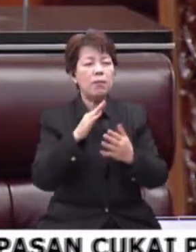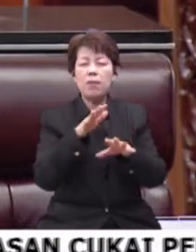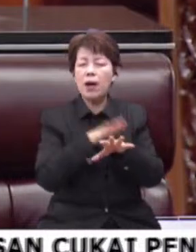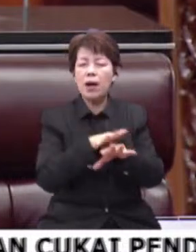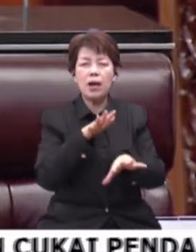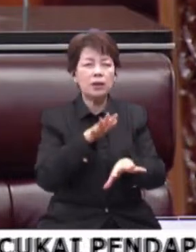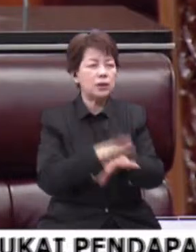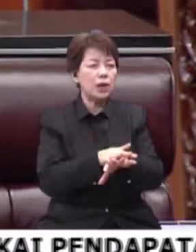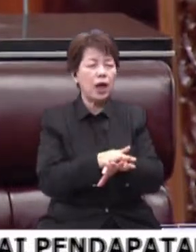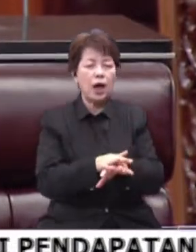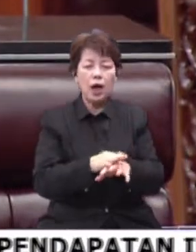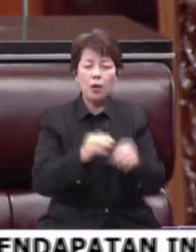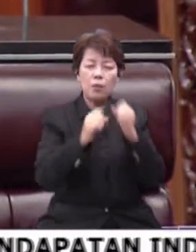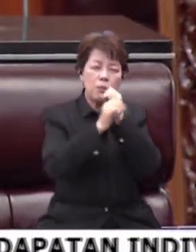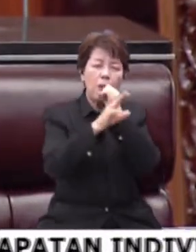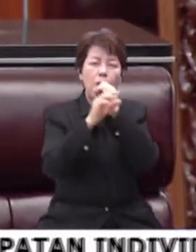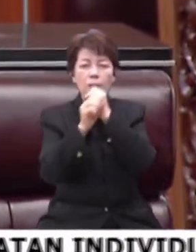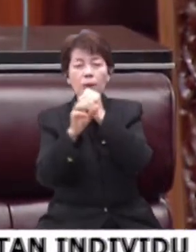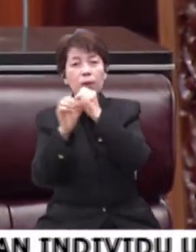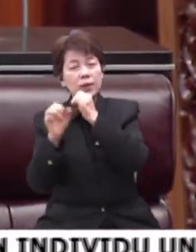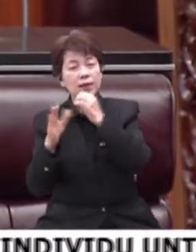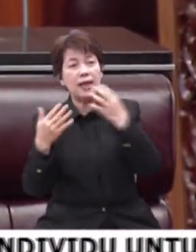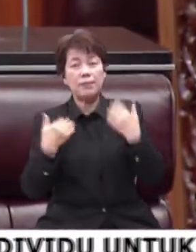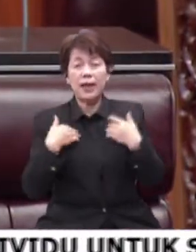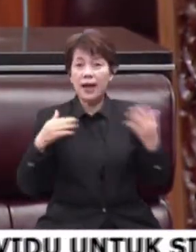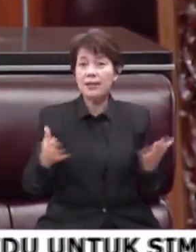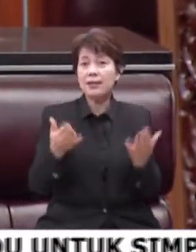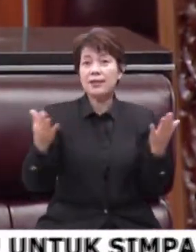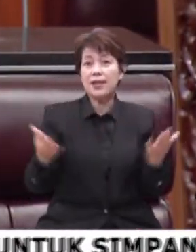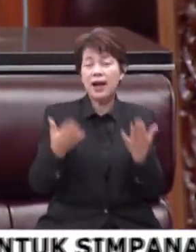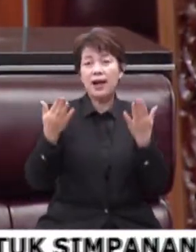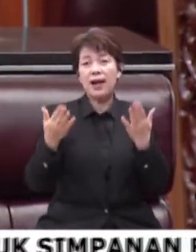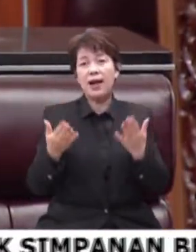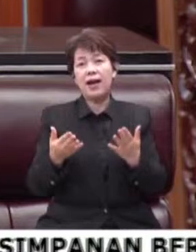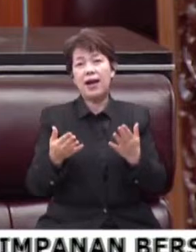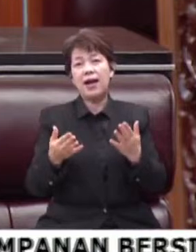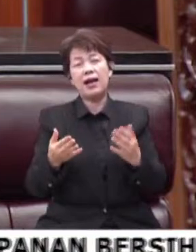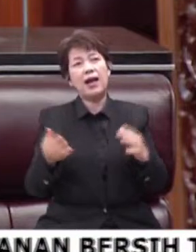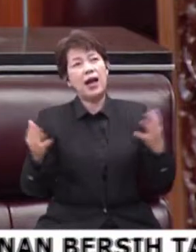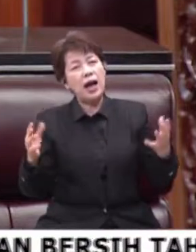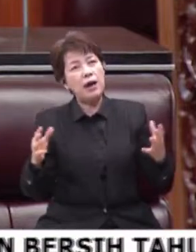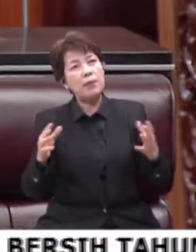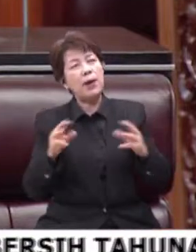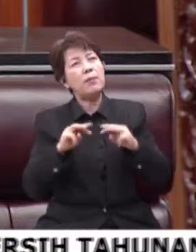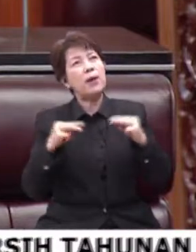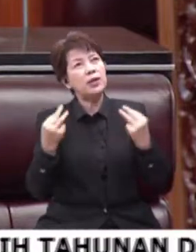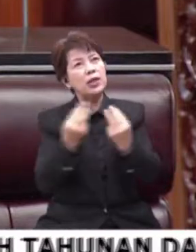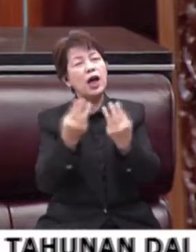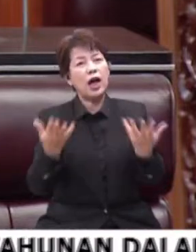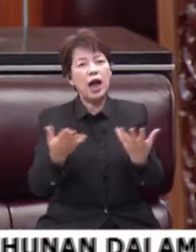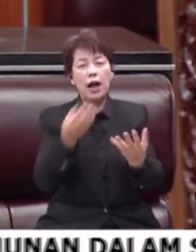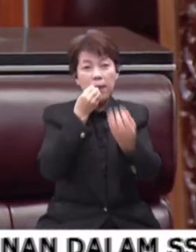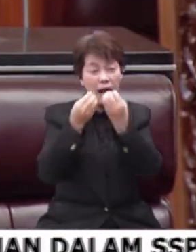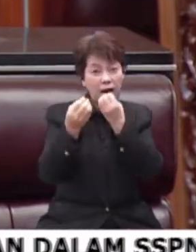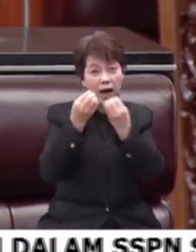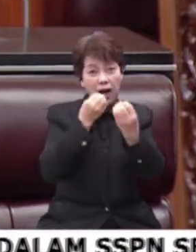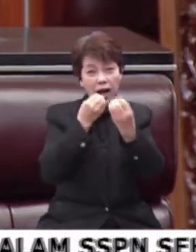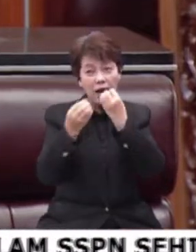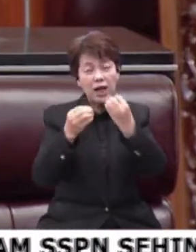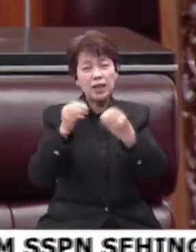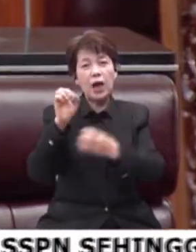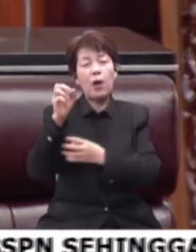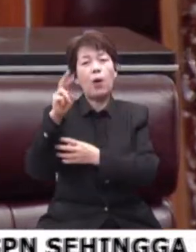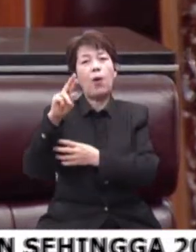dan mengadakan menggalakkan masyarakat makan makanan yang berorganik